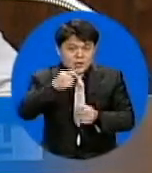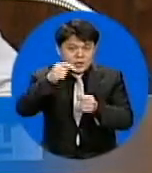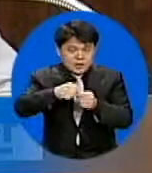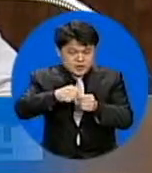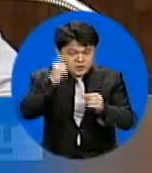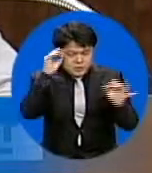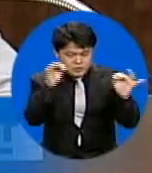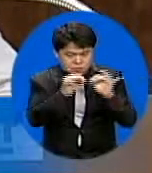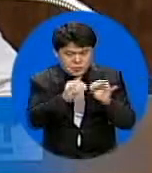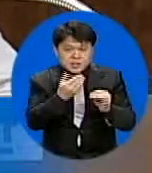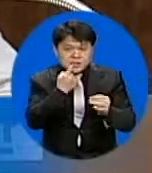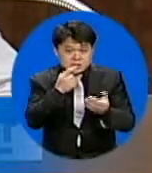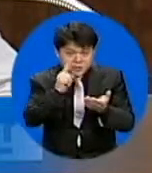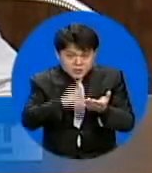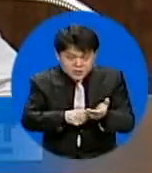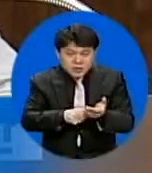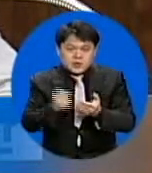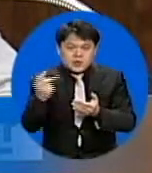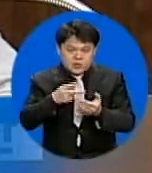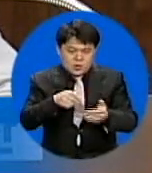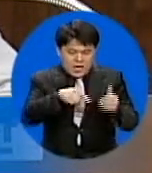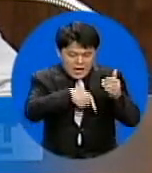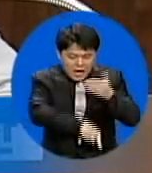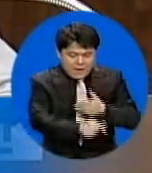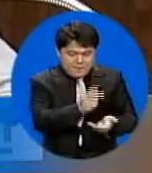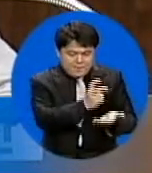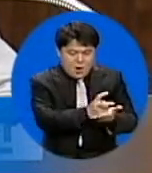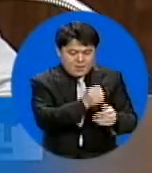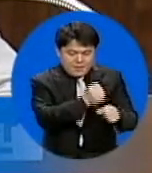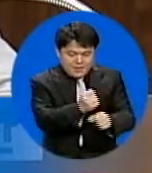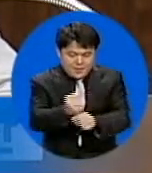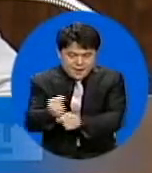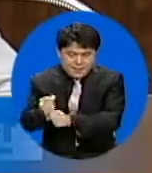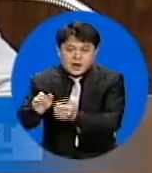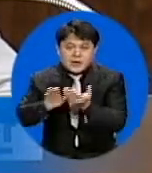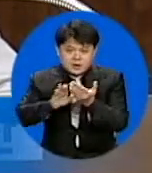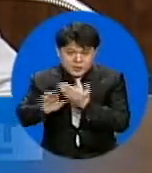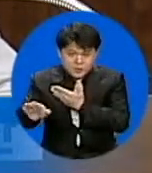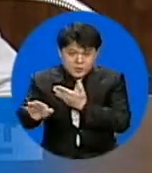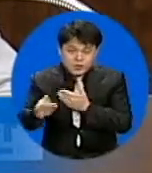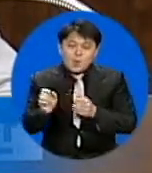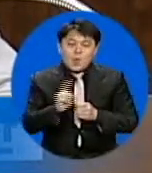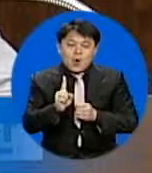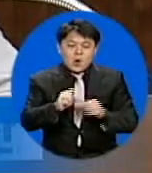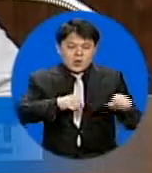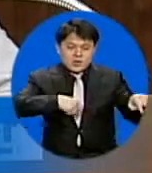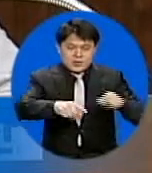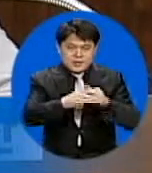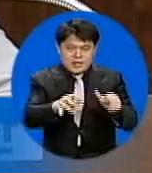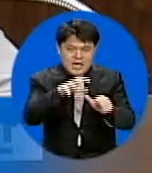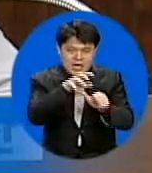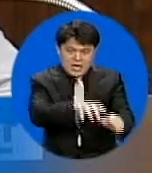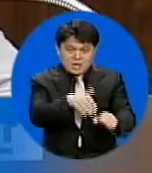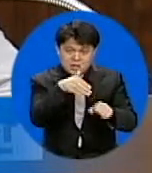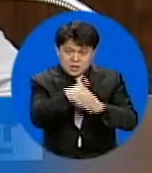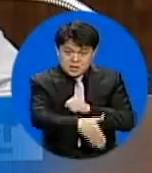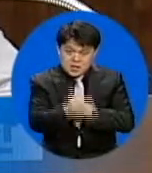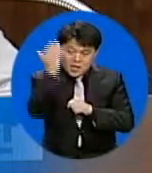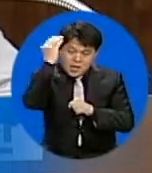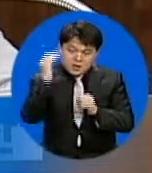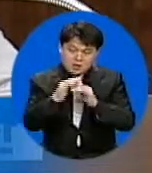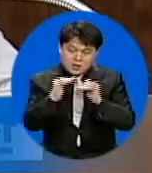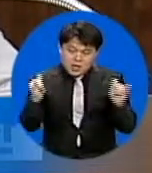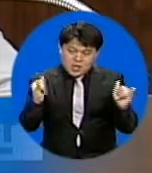사회적으로 공감받을 수 있는 개별적 차별금지법 제정 운동이 각계 약점을 통해서 어떤 정치권을 압박한다든지 국민의 여론을